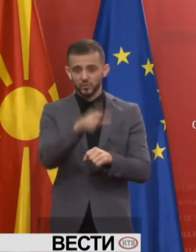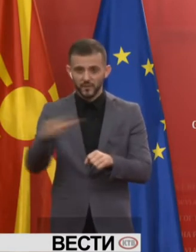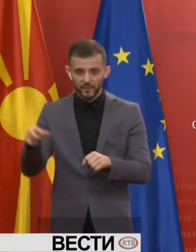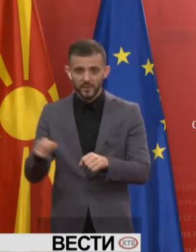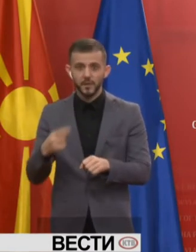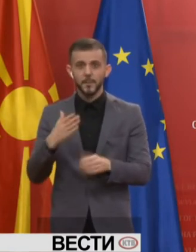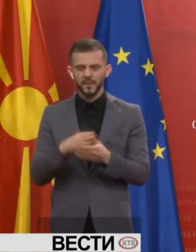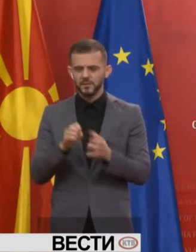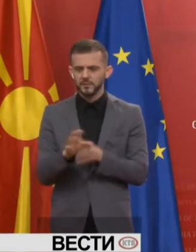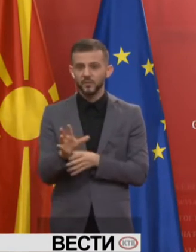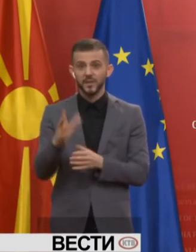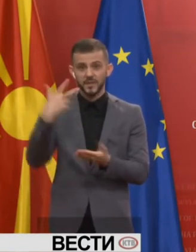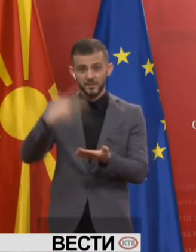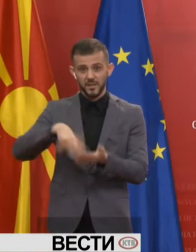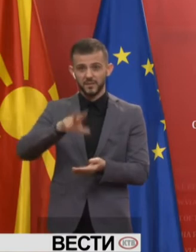реализираше вкупно